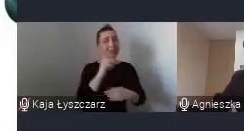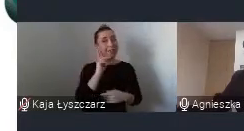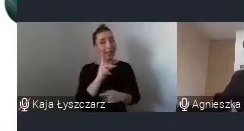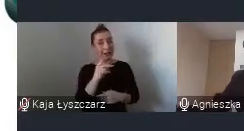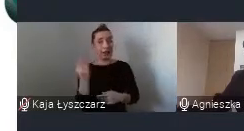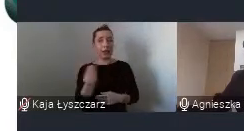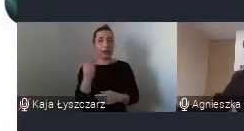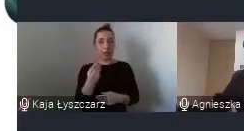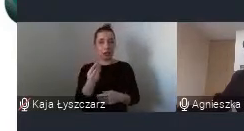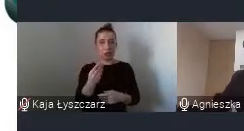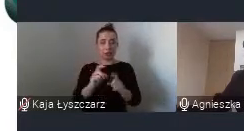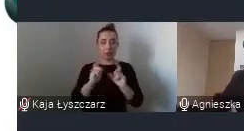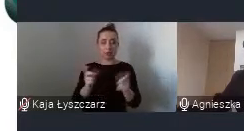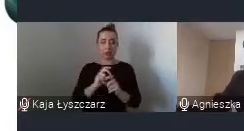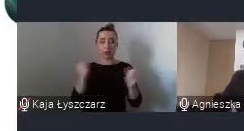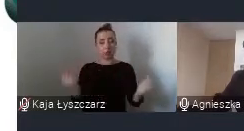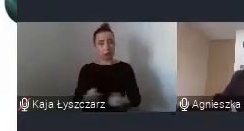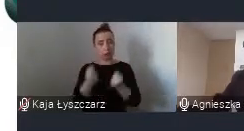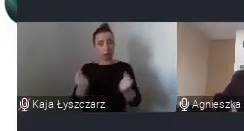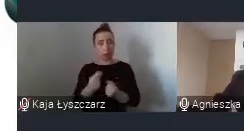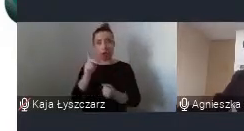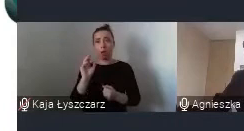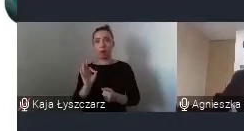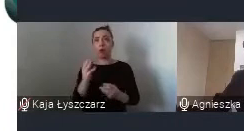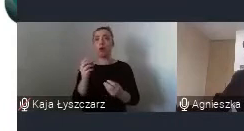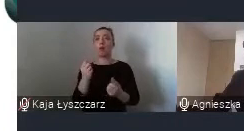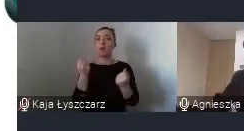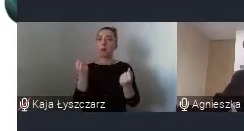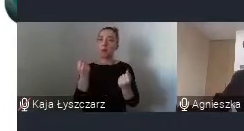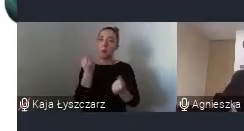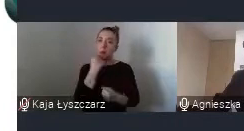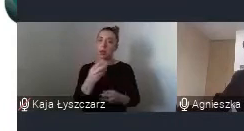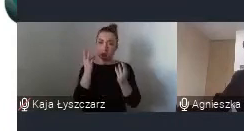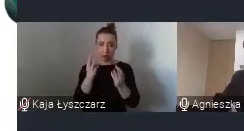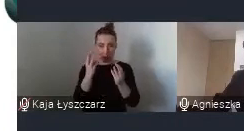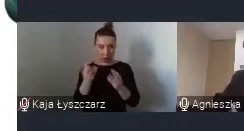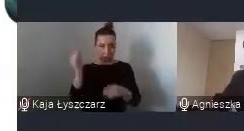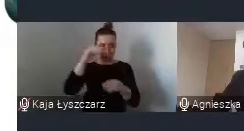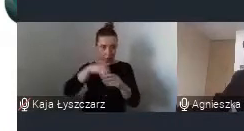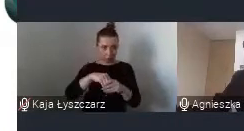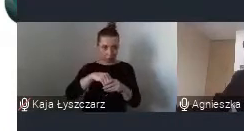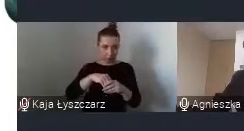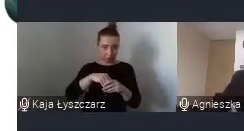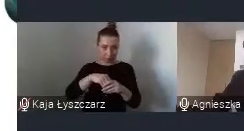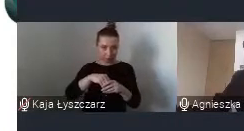inicjatywa cały czas trwająca, ponieważ niesłychanie ważnym komponentem tej inicjatywy są również